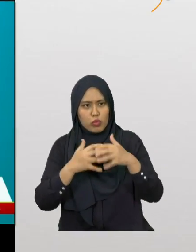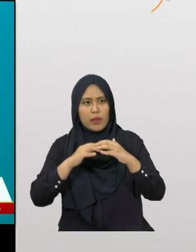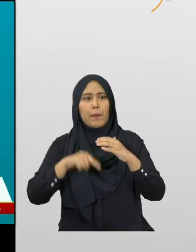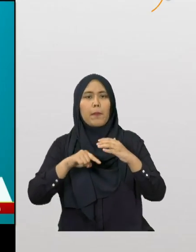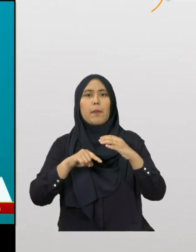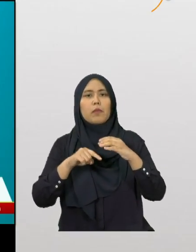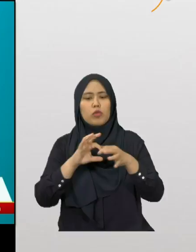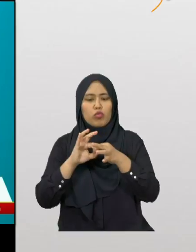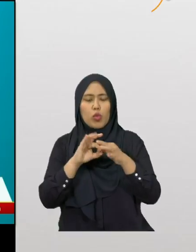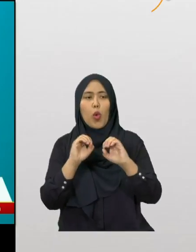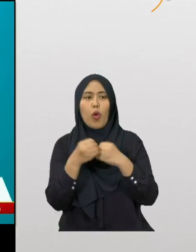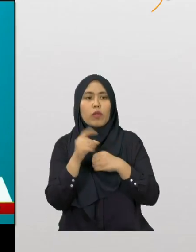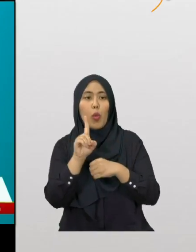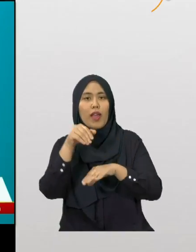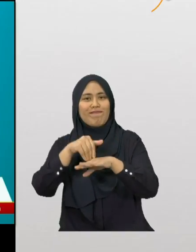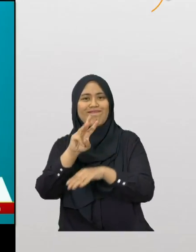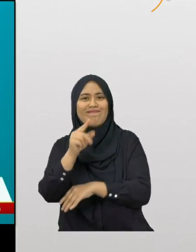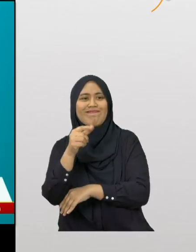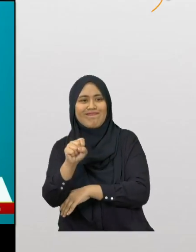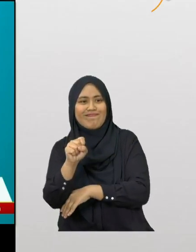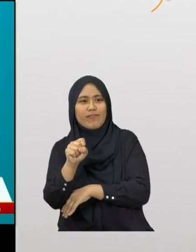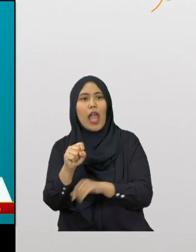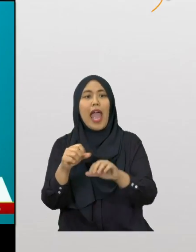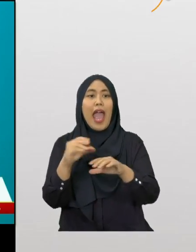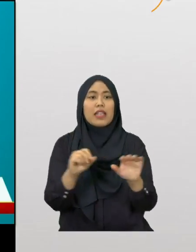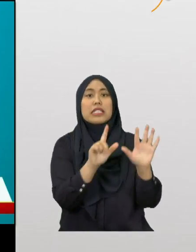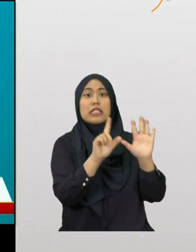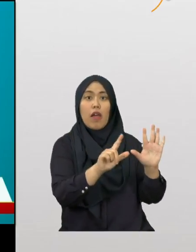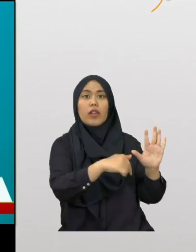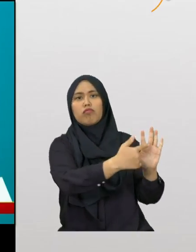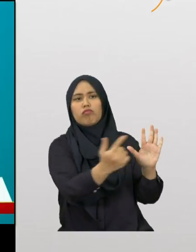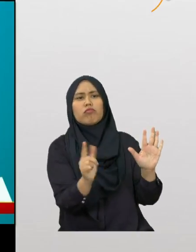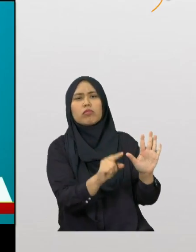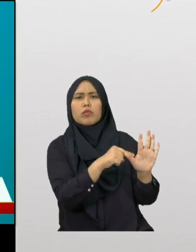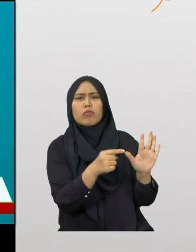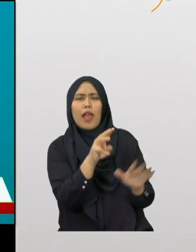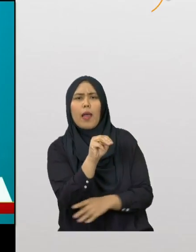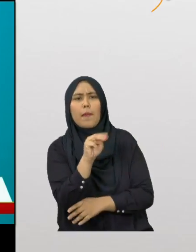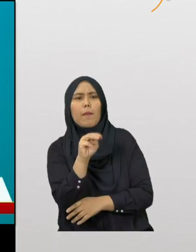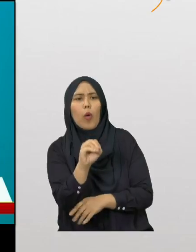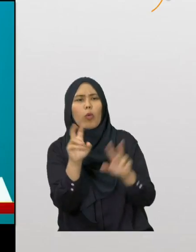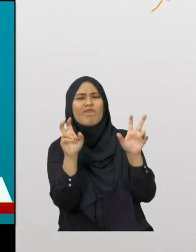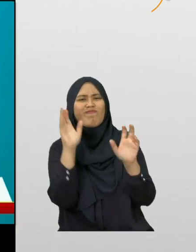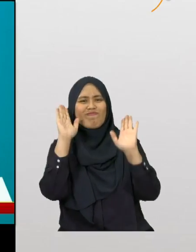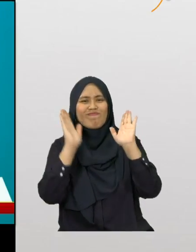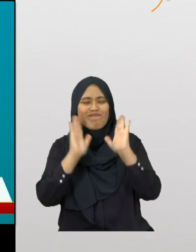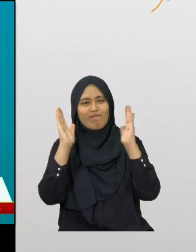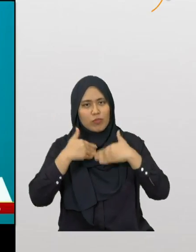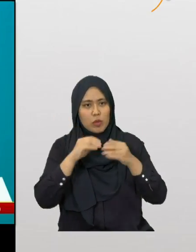Dan 7 lagi Badan Melayu Islam akan memulakan sebuah pusat khidmat sehenti atau MMO Hub di situ.